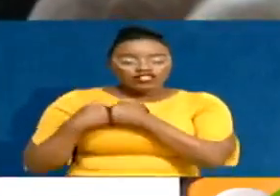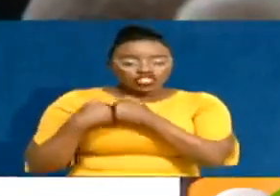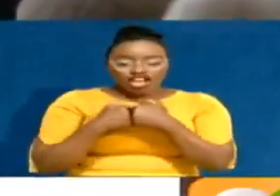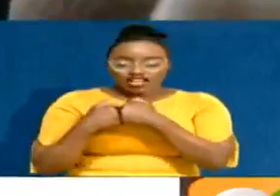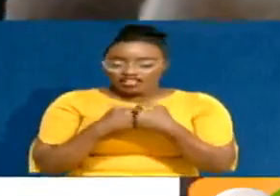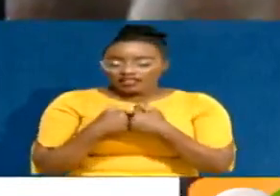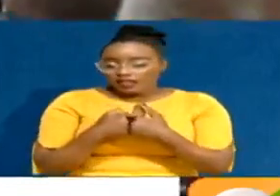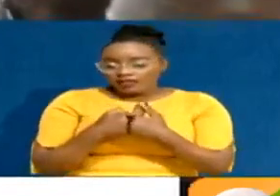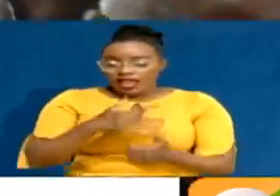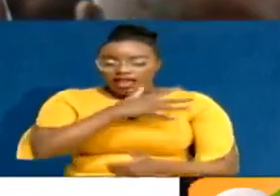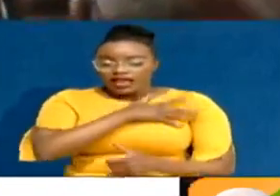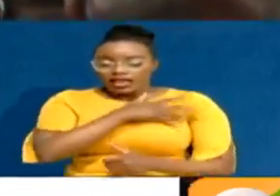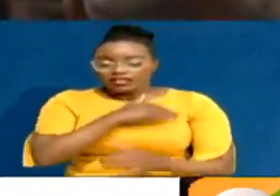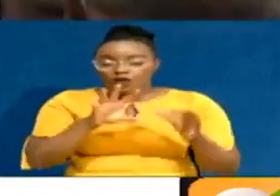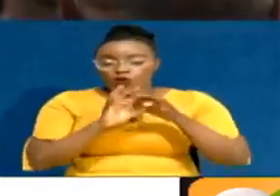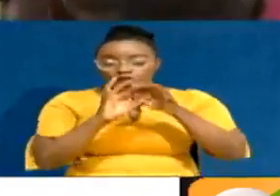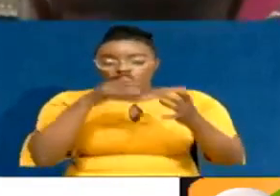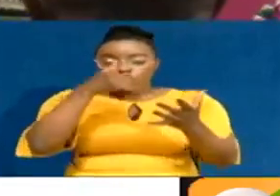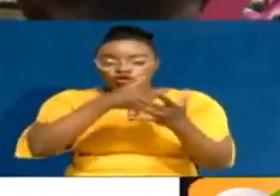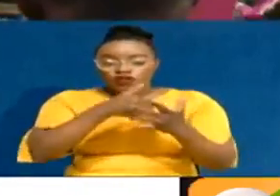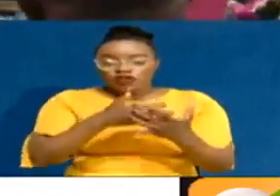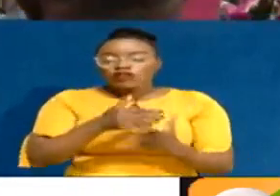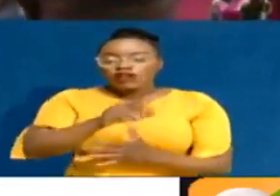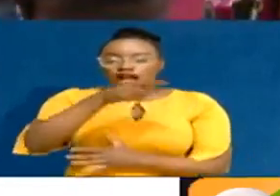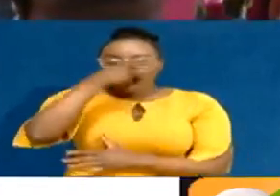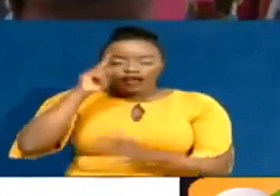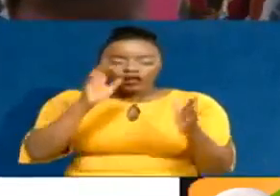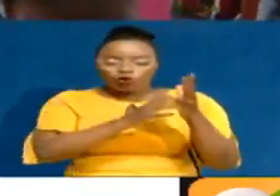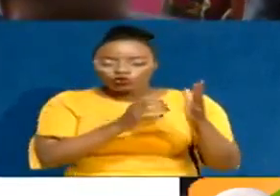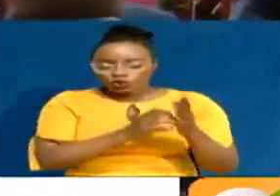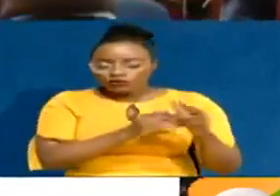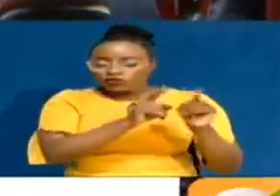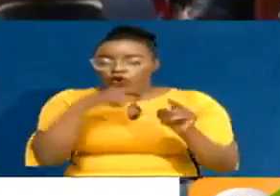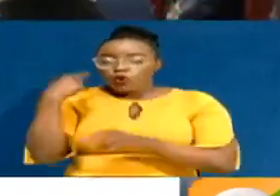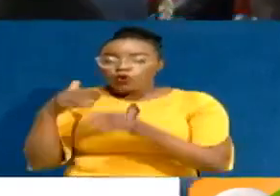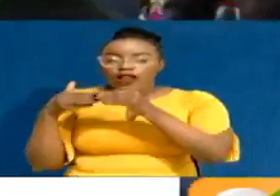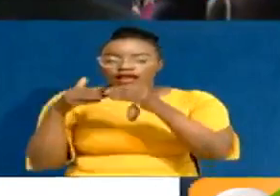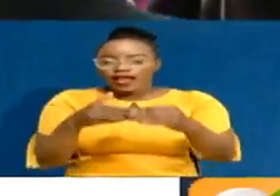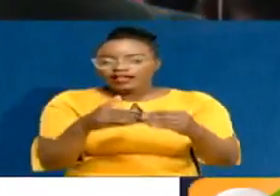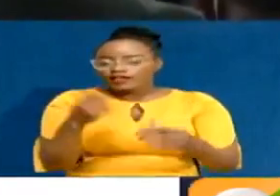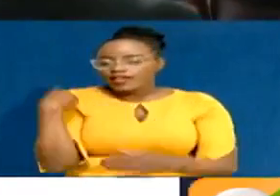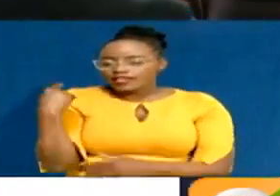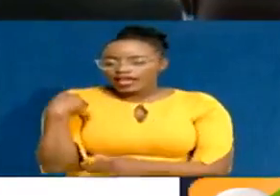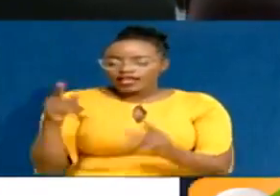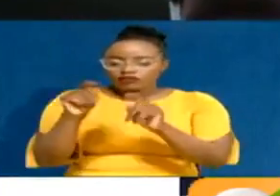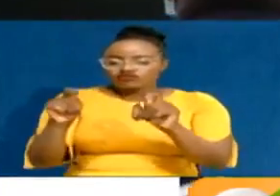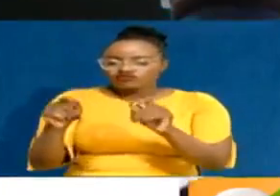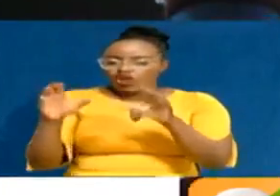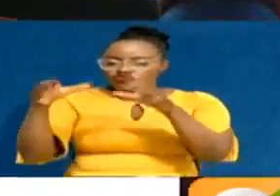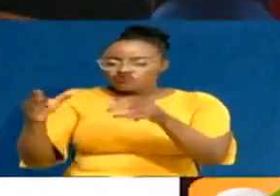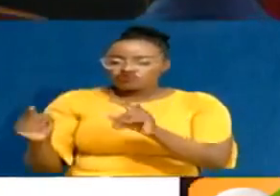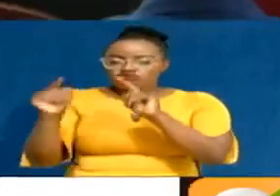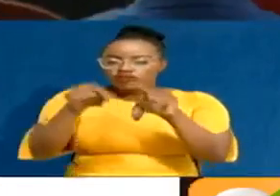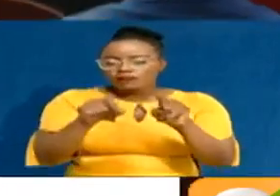changamoto viongozi wa muungano wa NASA akiwemo kinara wa Waipa Kalonzo Musyoka aliyeongoza kikosi cha jana kuungana